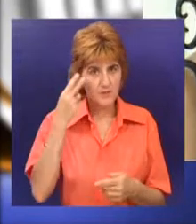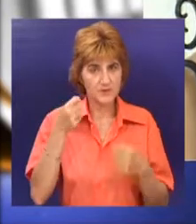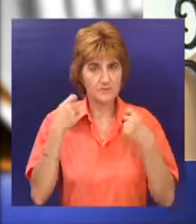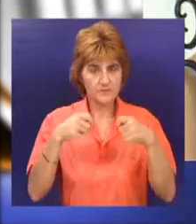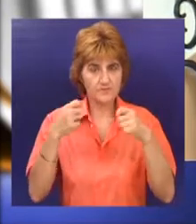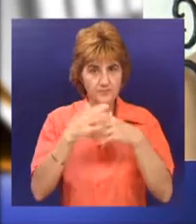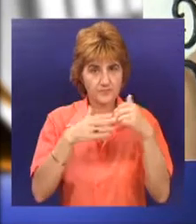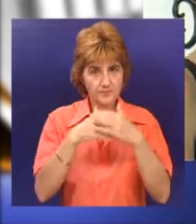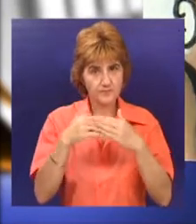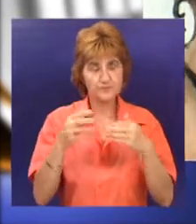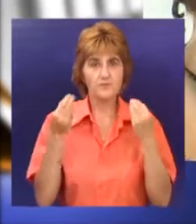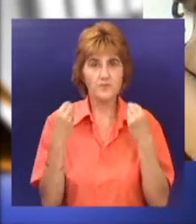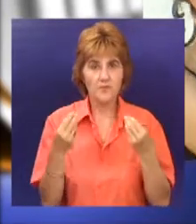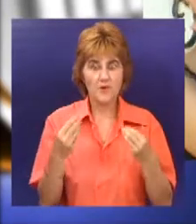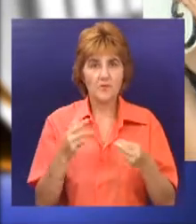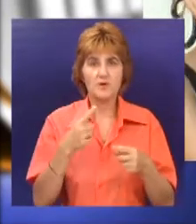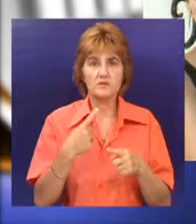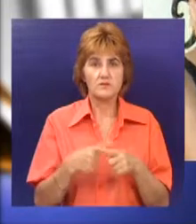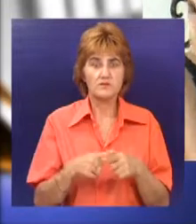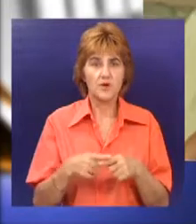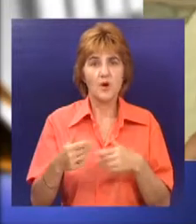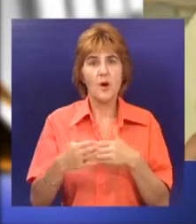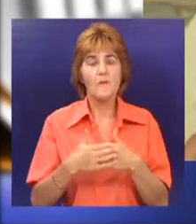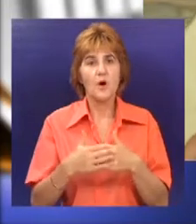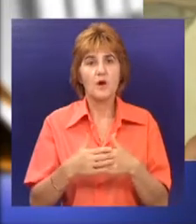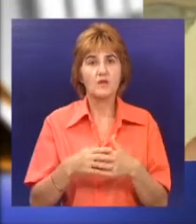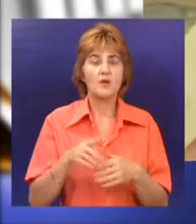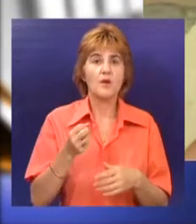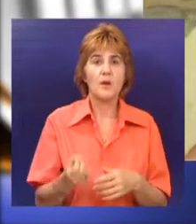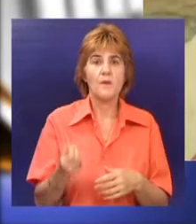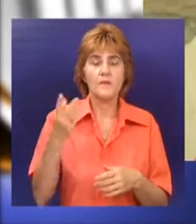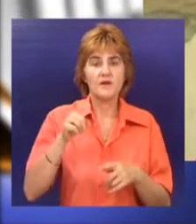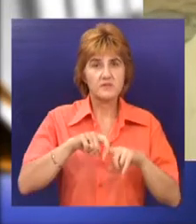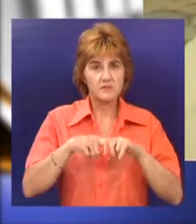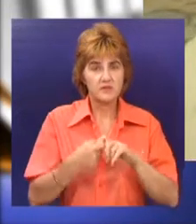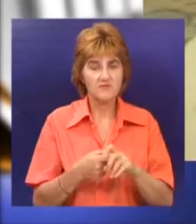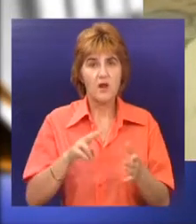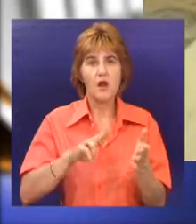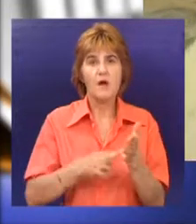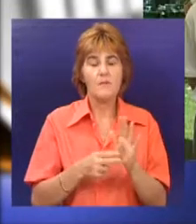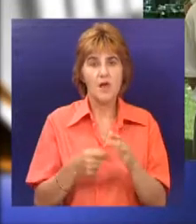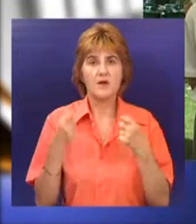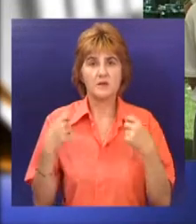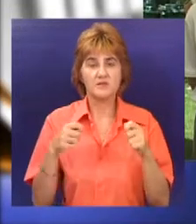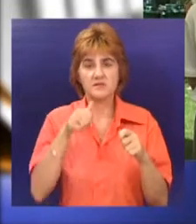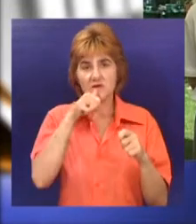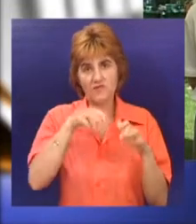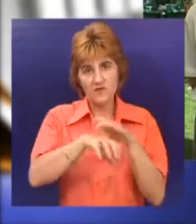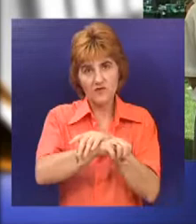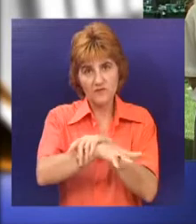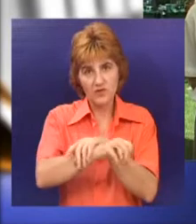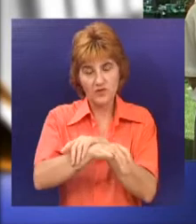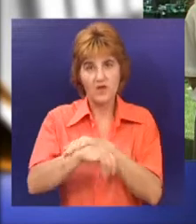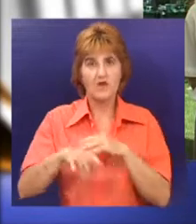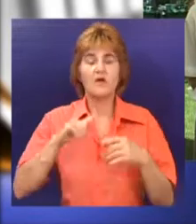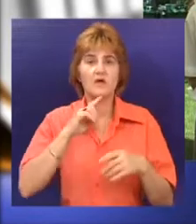trend gradnje energetski efikasnih i nezavisnih objekata. Pored korišćenja obnovljivih izvora energije, u planu je izgradnja prečistača